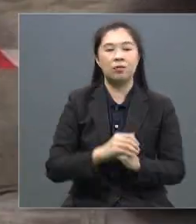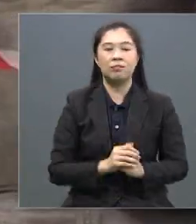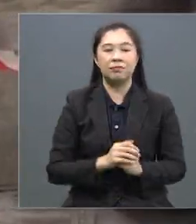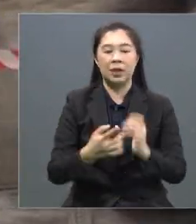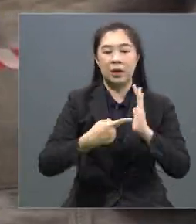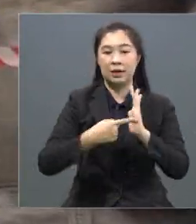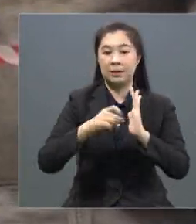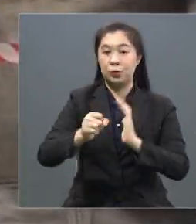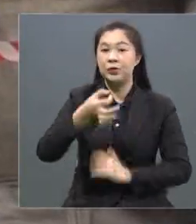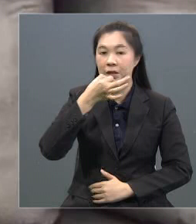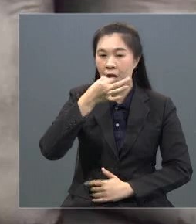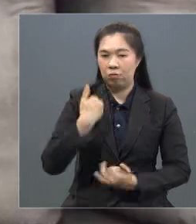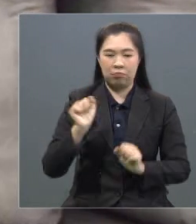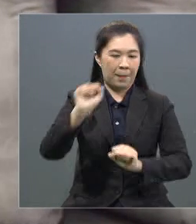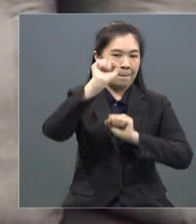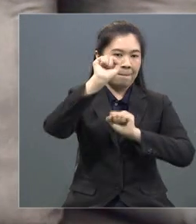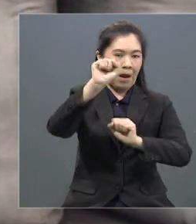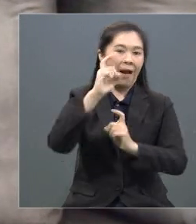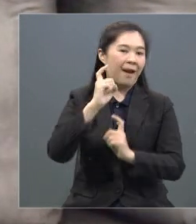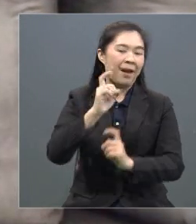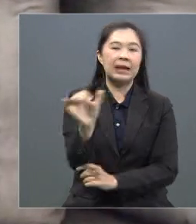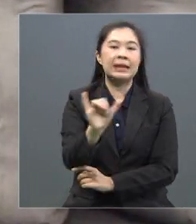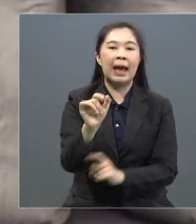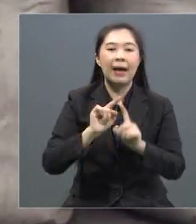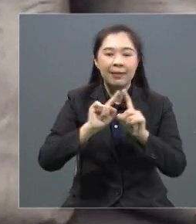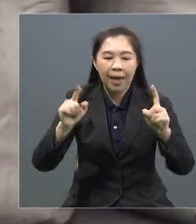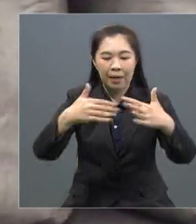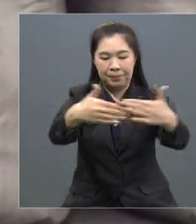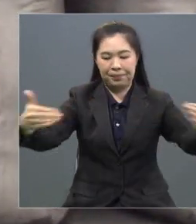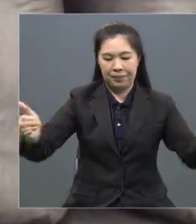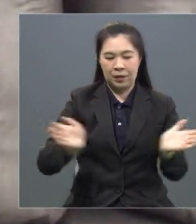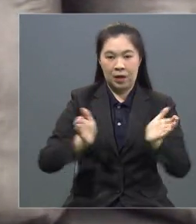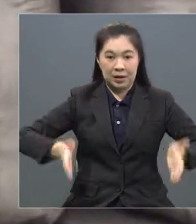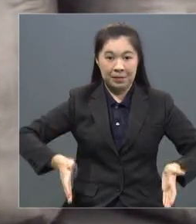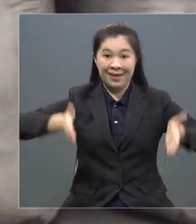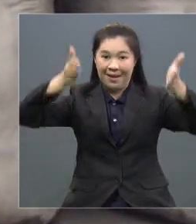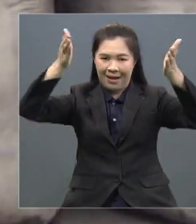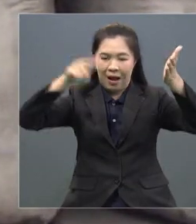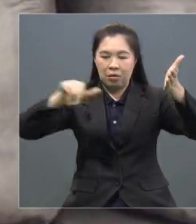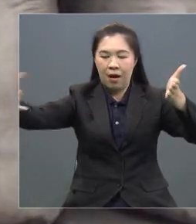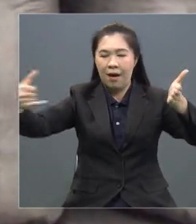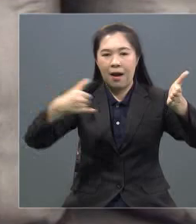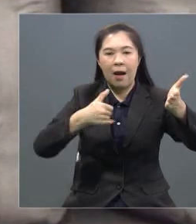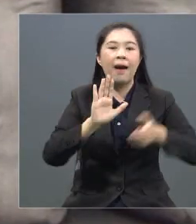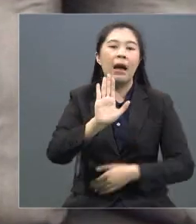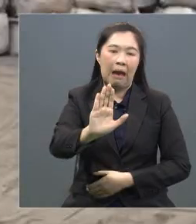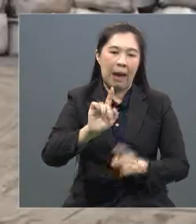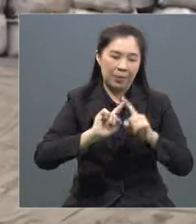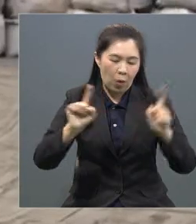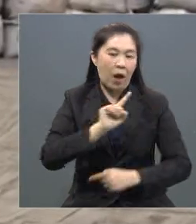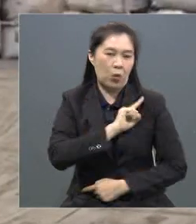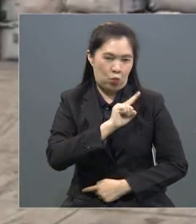ยังไม่ได้ประกาศเขตภัยพิบัตินะคะมีเพียงการประกาศห้ามเข้าพื้นที่อาคารยกเว้นเจ้าหน้าที่ที่ได้รับอนุญาตให้เข้าไป